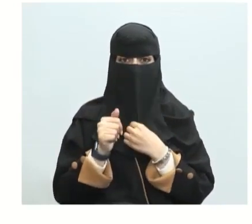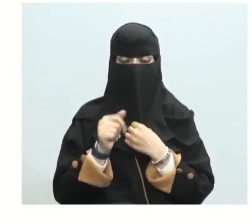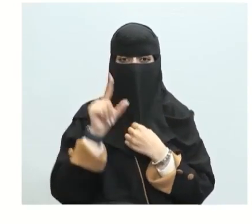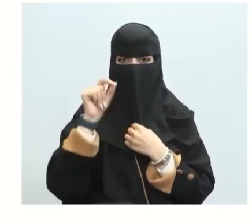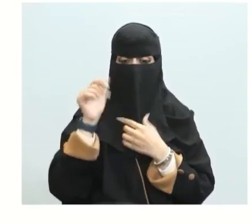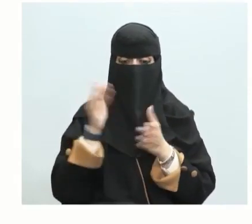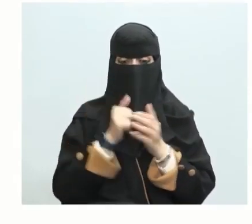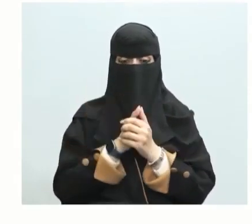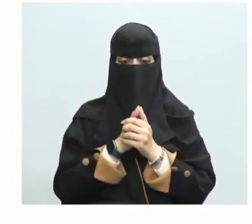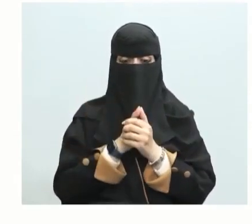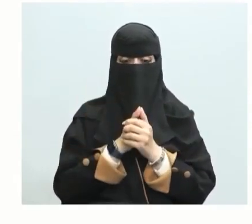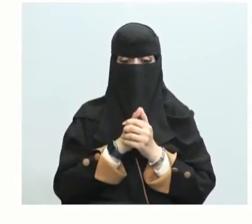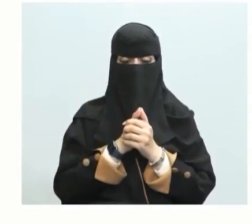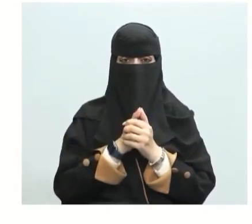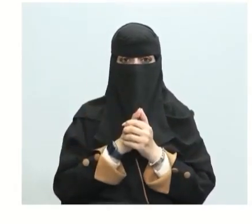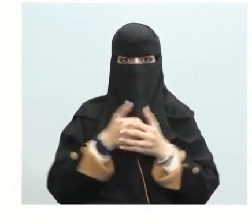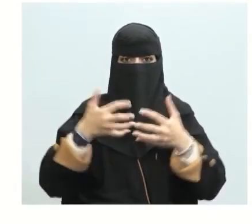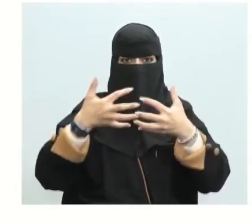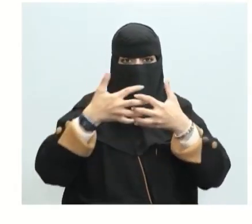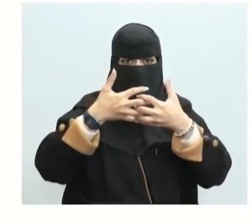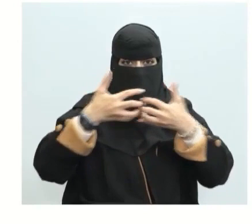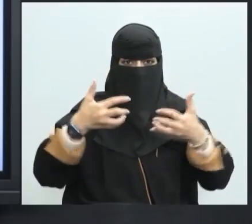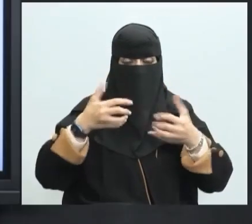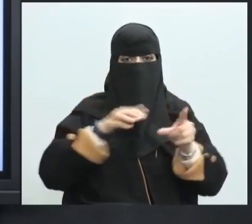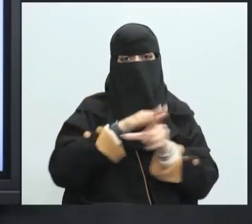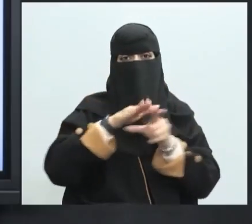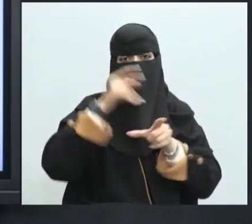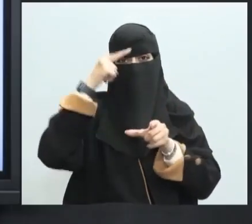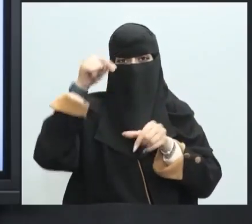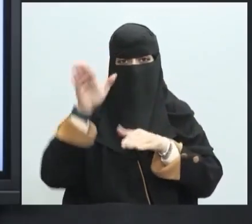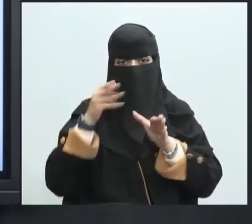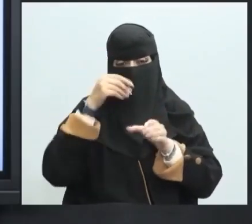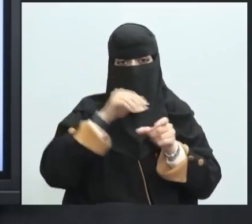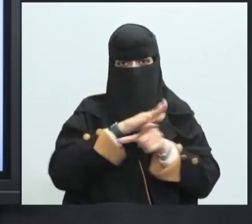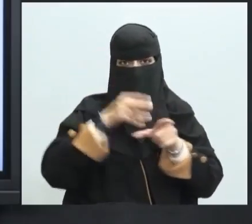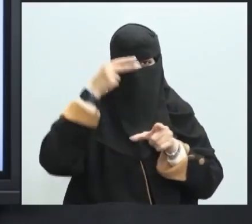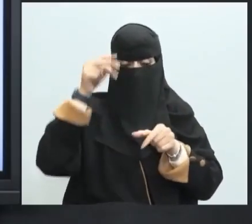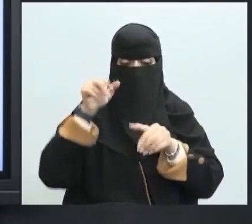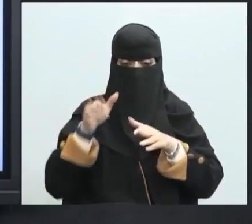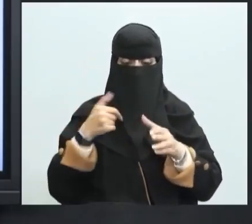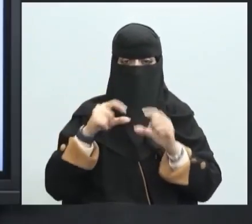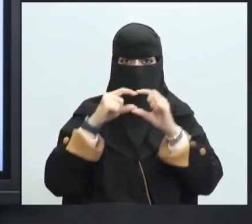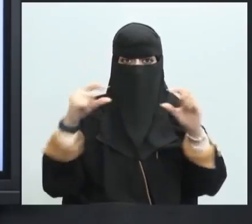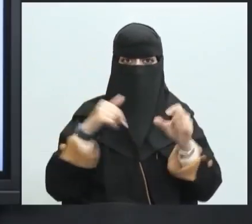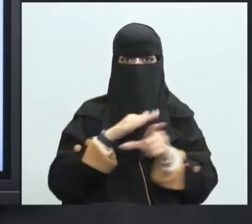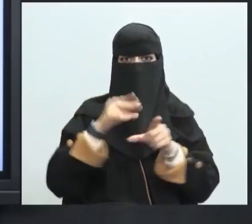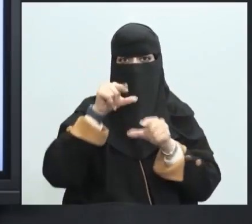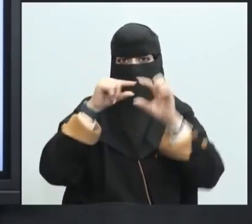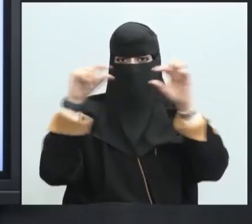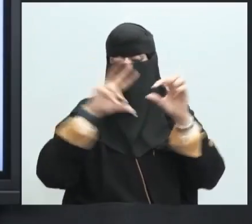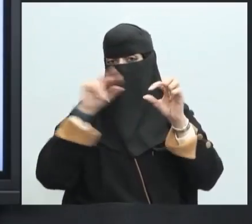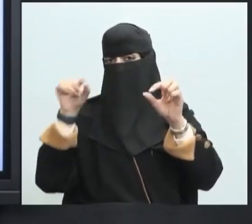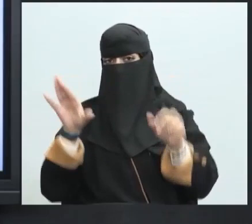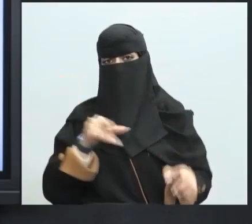جميل هنا اقول مثلا النسيج الوطني واقول ايضا الوحده الوطنيه وهي الموضوع هو عنوان هو